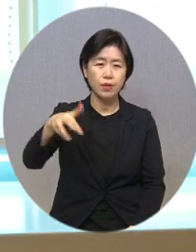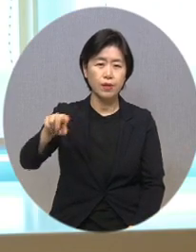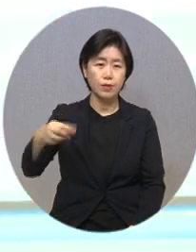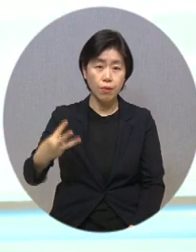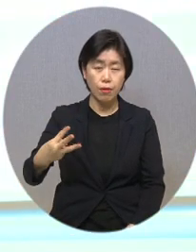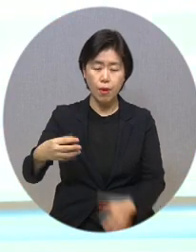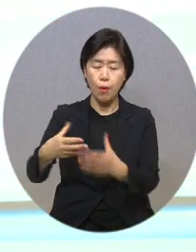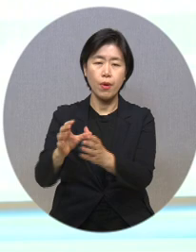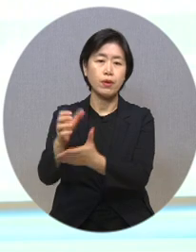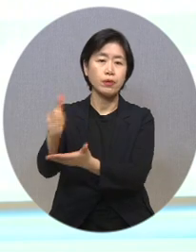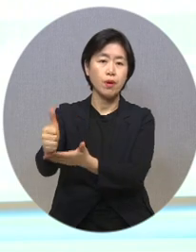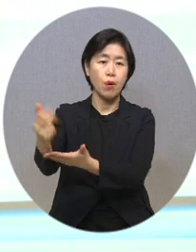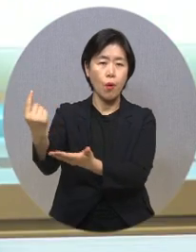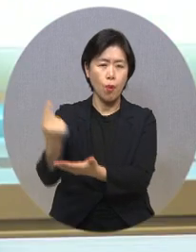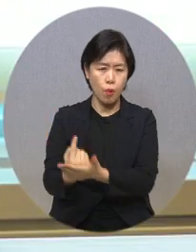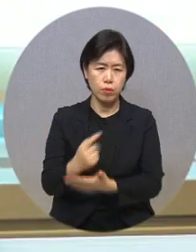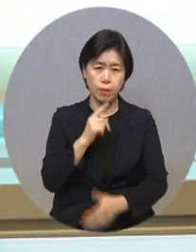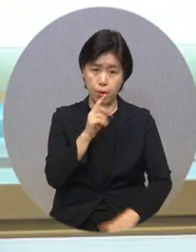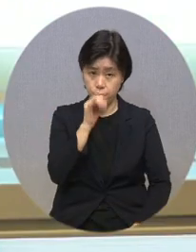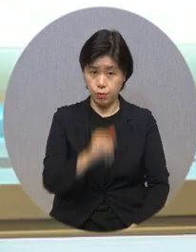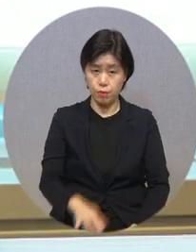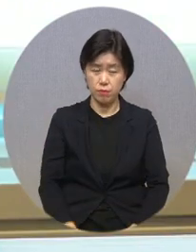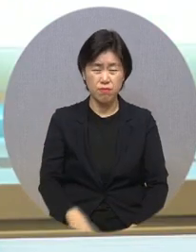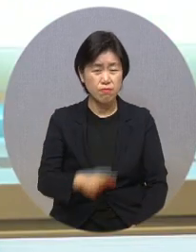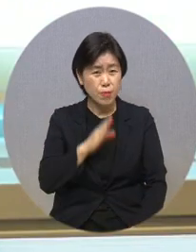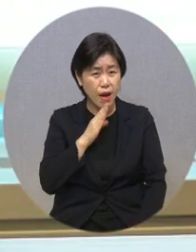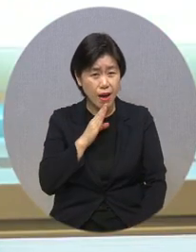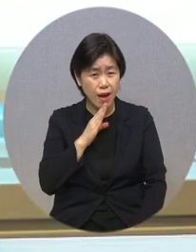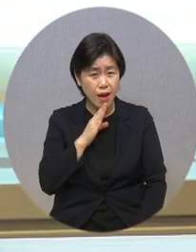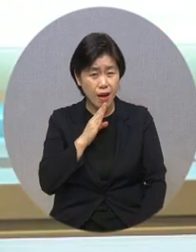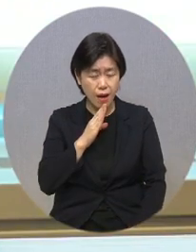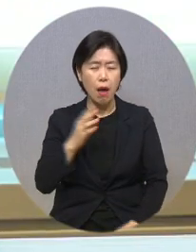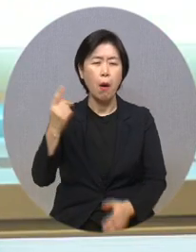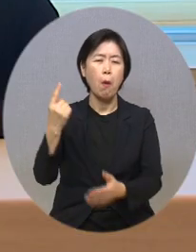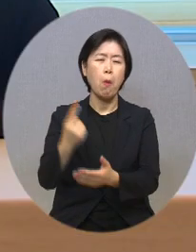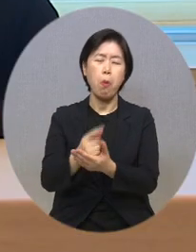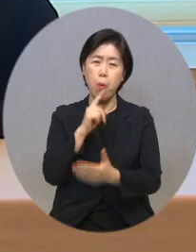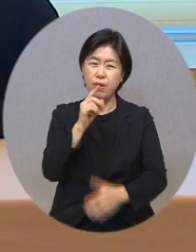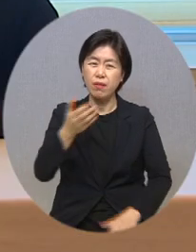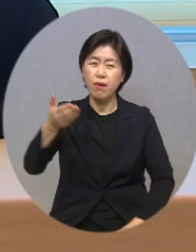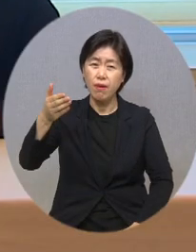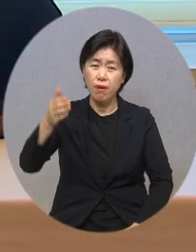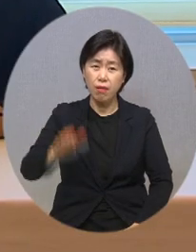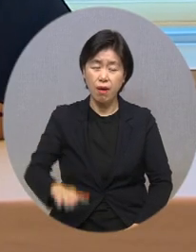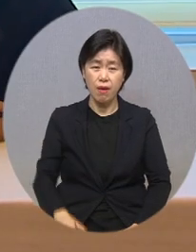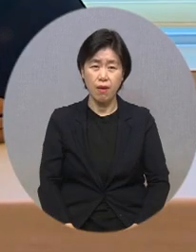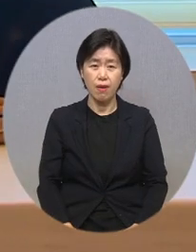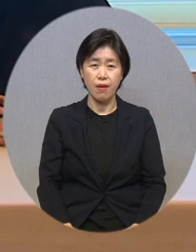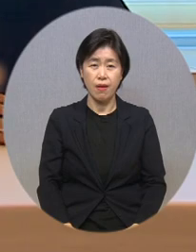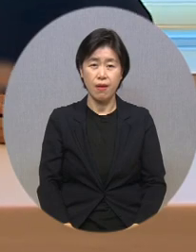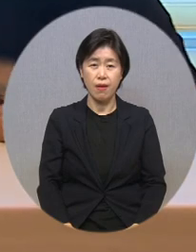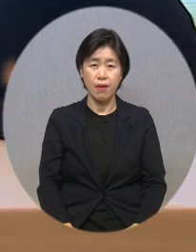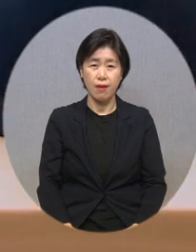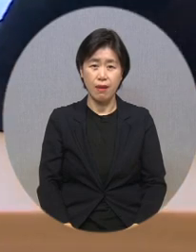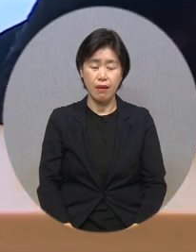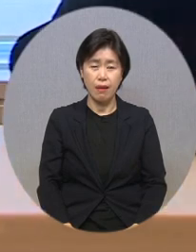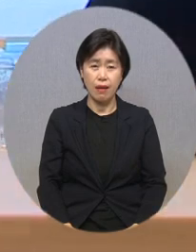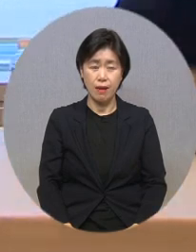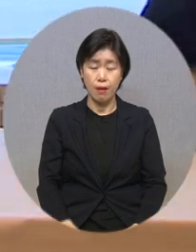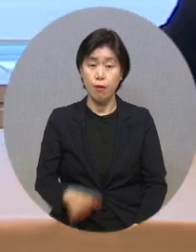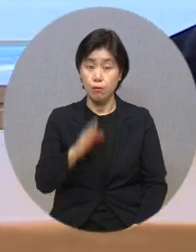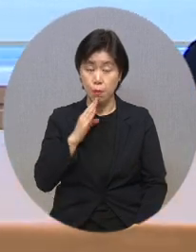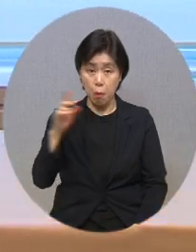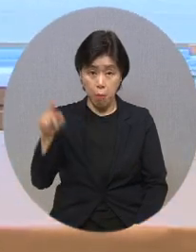네. 부회장님께서? 아, 네네네. 나오시기로 하셨는데. 그래요? 뭐 그렇게까지 할 일이. 그렇게까지? 저희가 아니, 정말